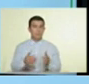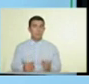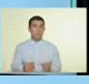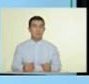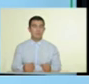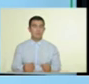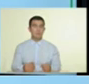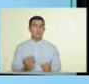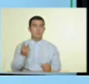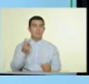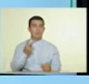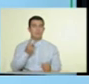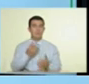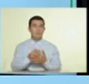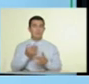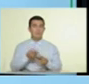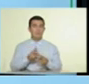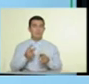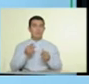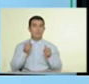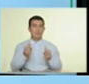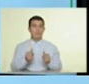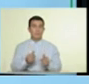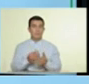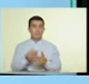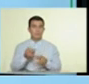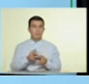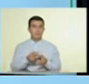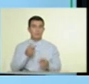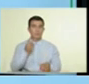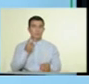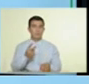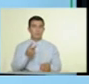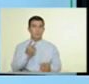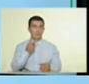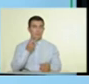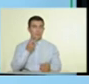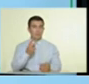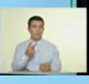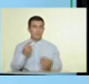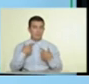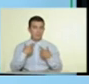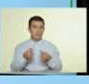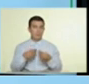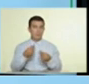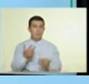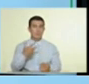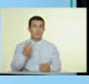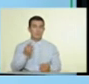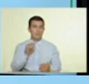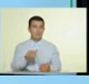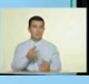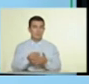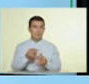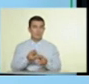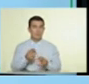avval ikinci rasmda berilgan, ya'ni 2 donasi 31000 so'm bo'lgan ko'ylaklarni bir donasi